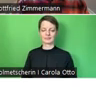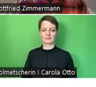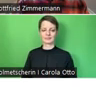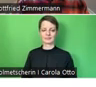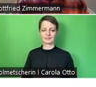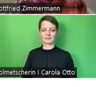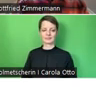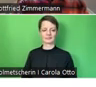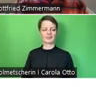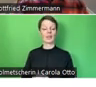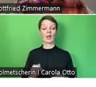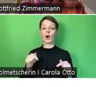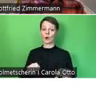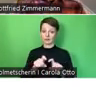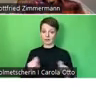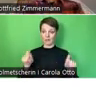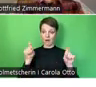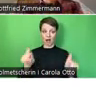Ja, worum geht es heute?